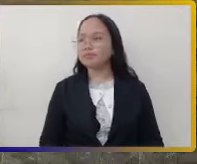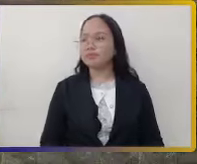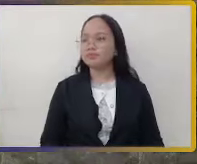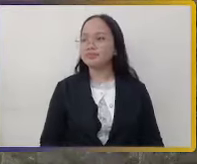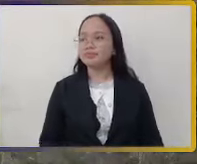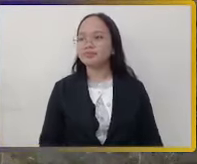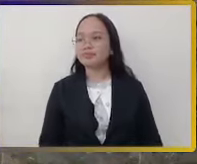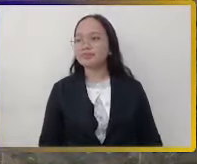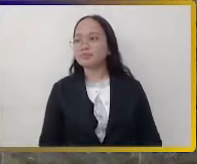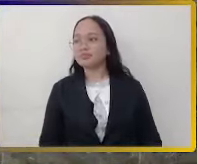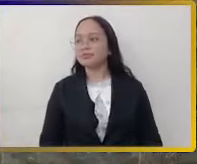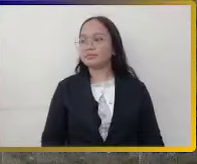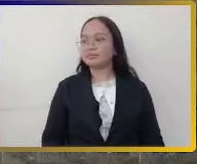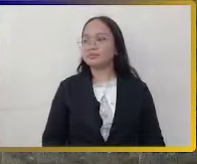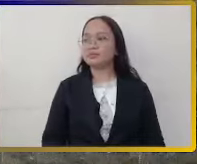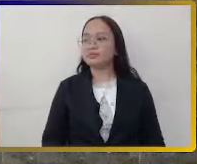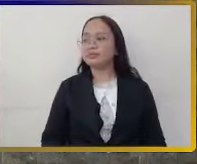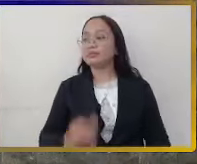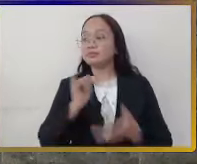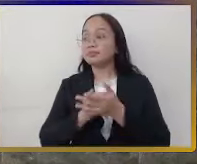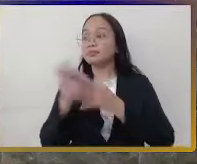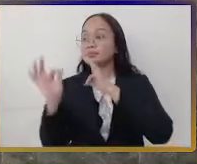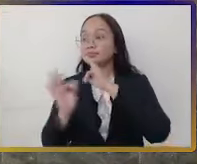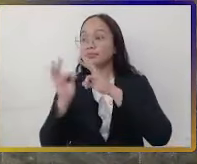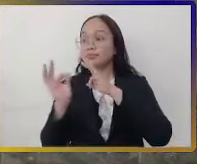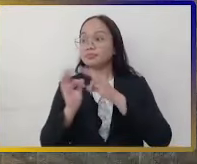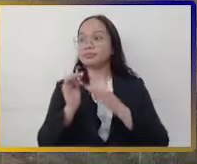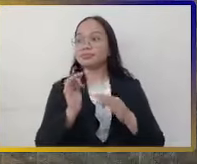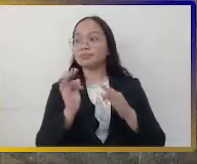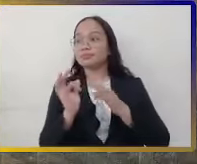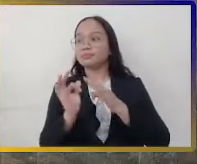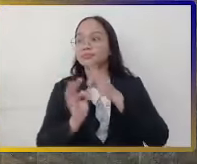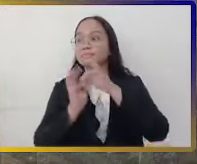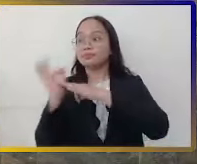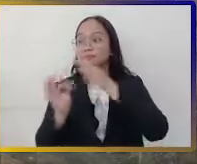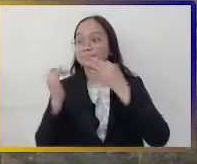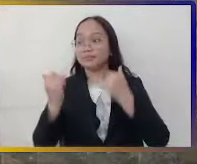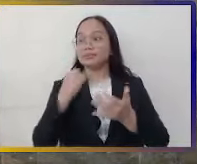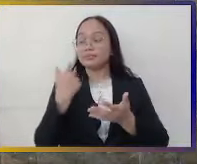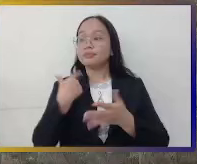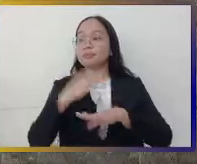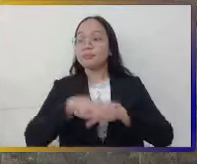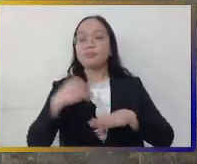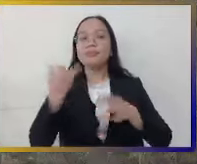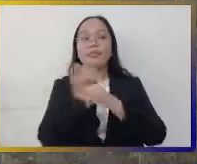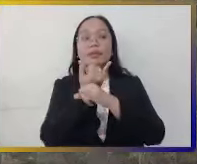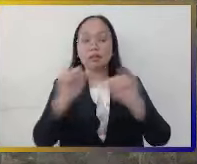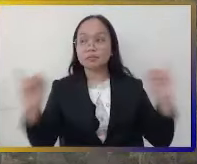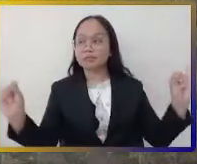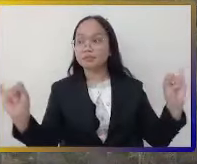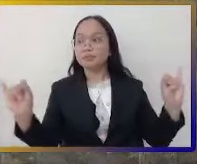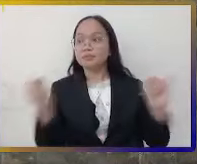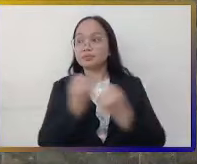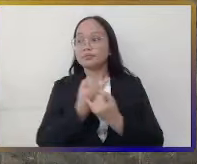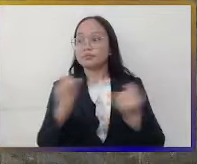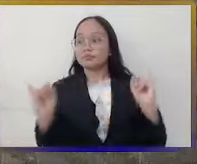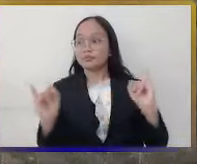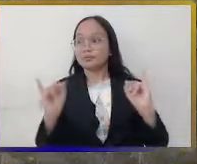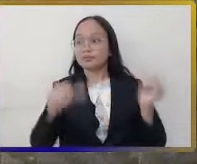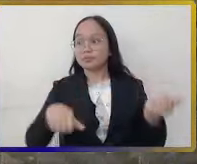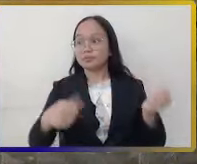na naman na another fellowship. Ang tawag nila doon ay Independent Baptist or Baptist